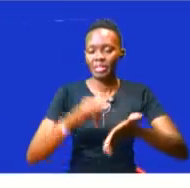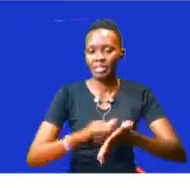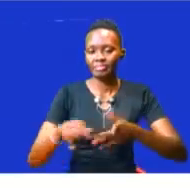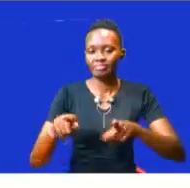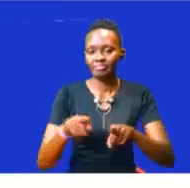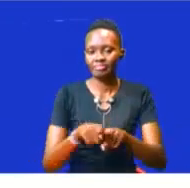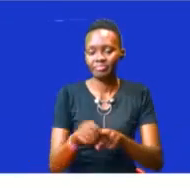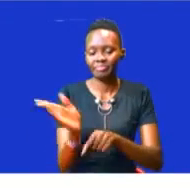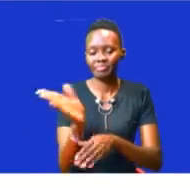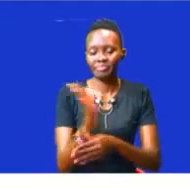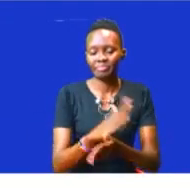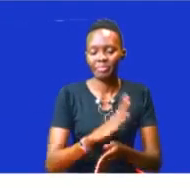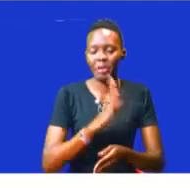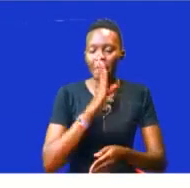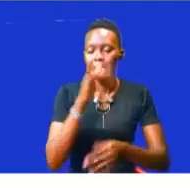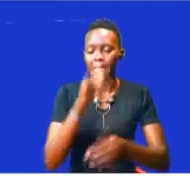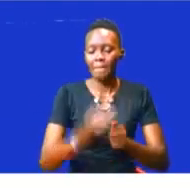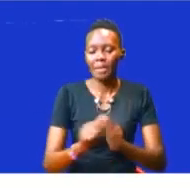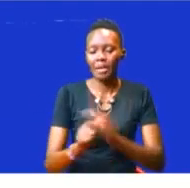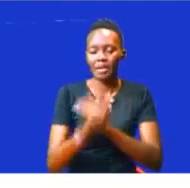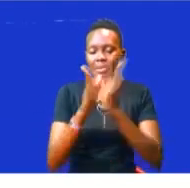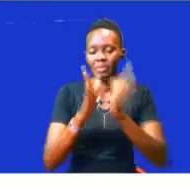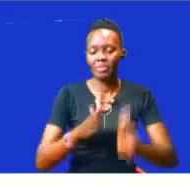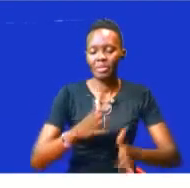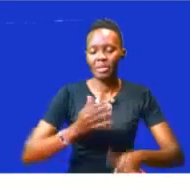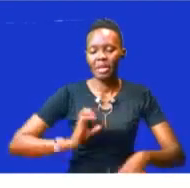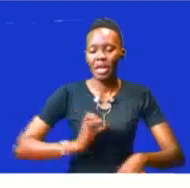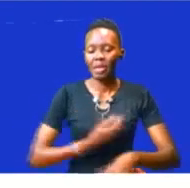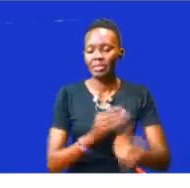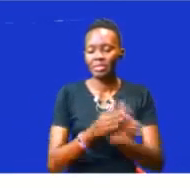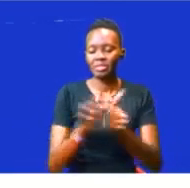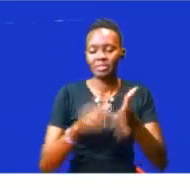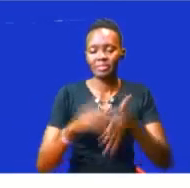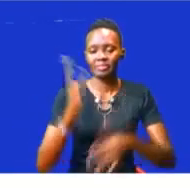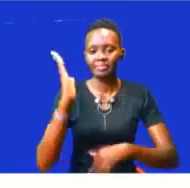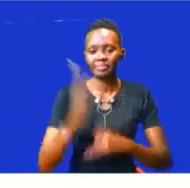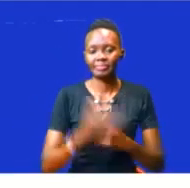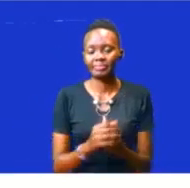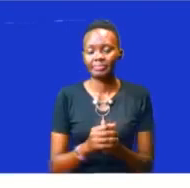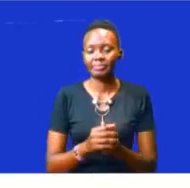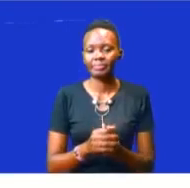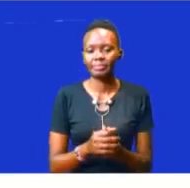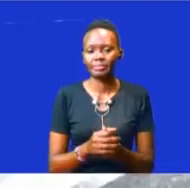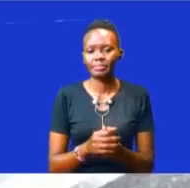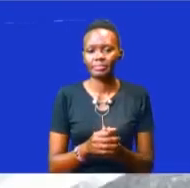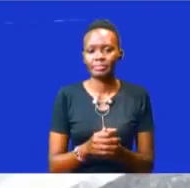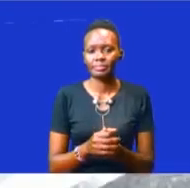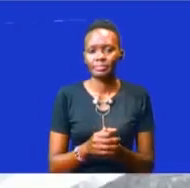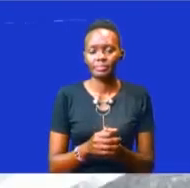ne oyuore kod jafomo marwa e kaontiniendi mano ma Kisumu Justus Adoyo.